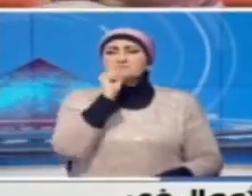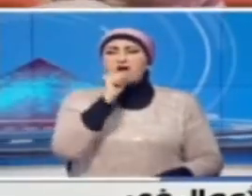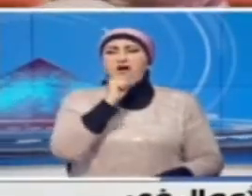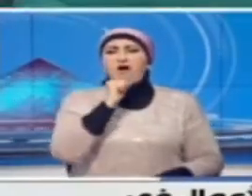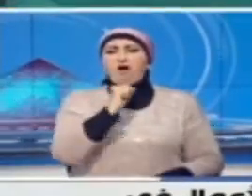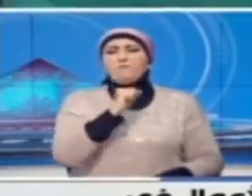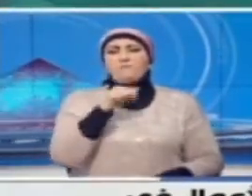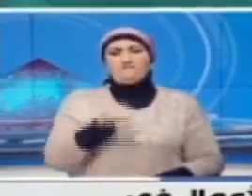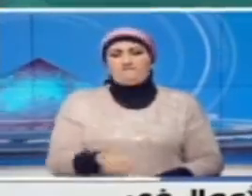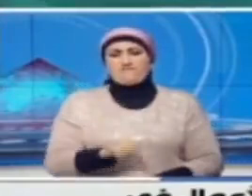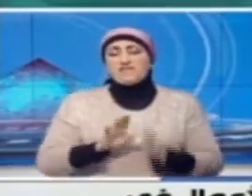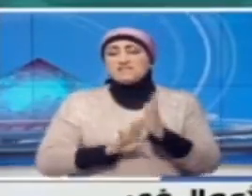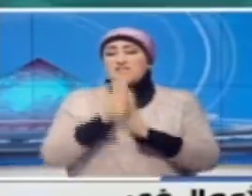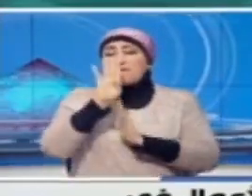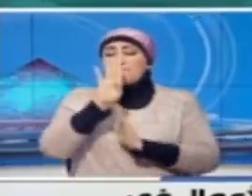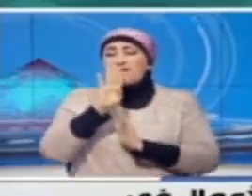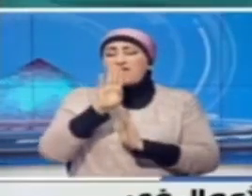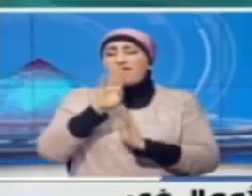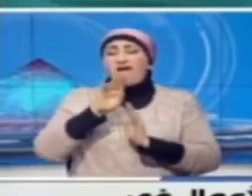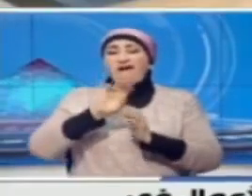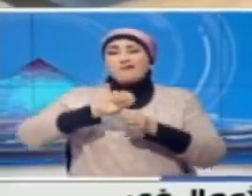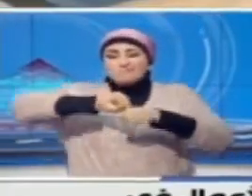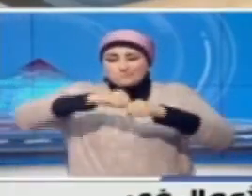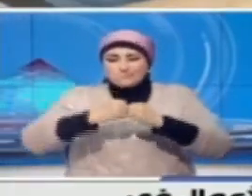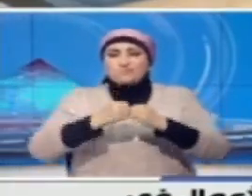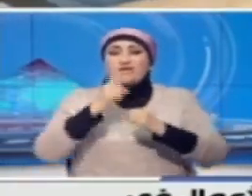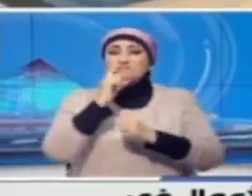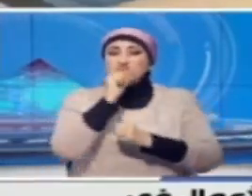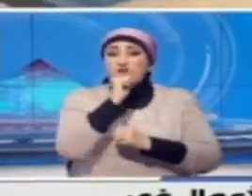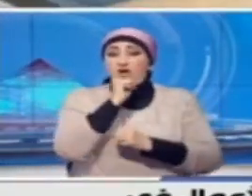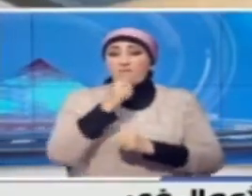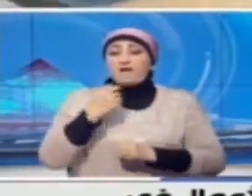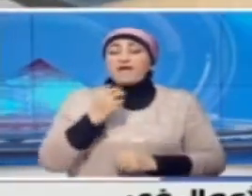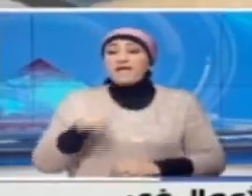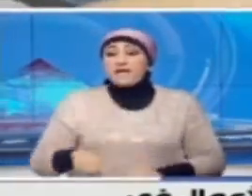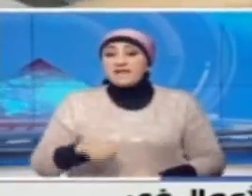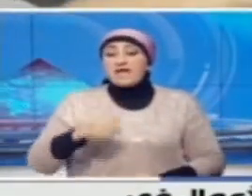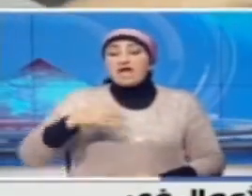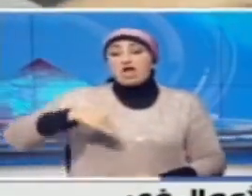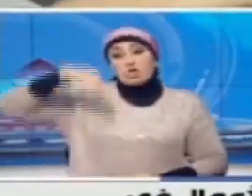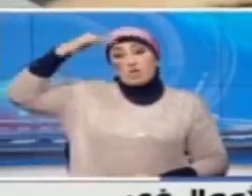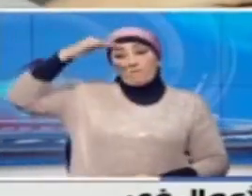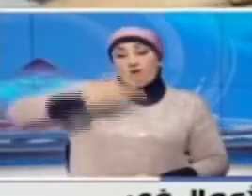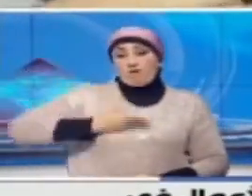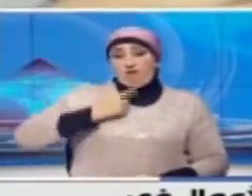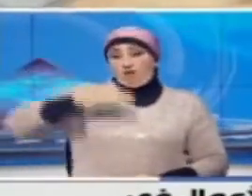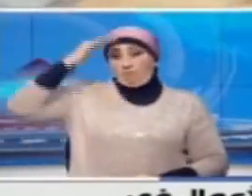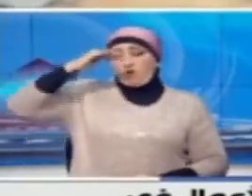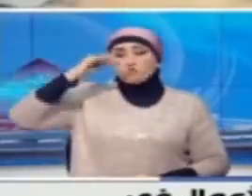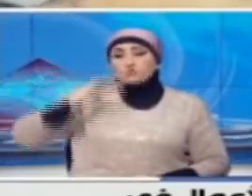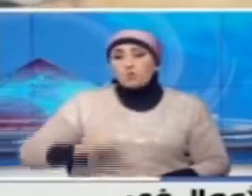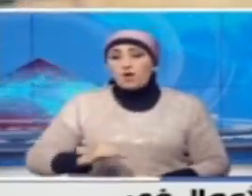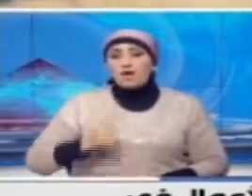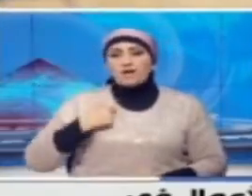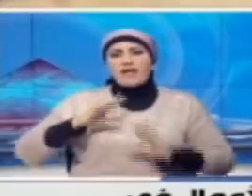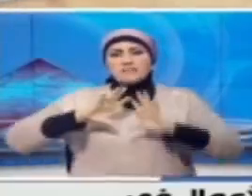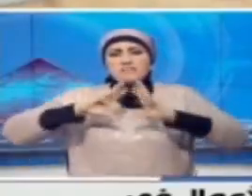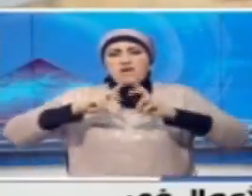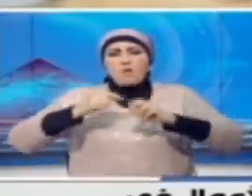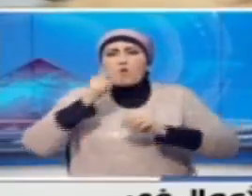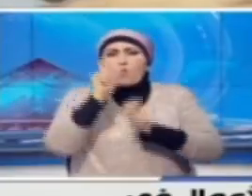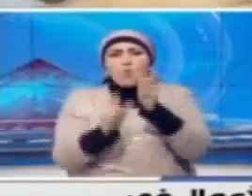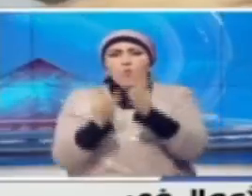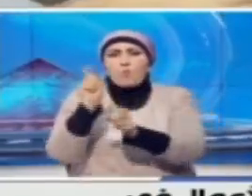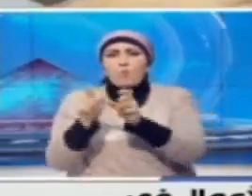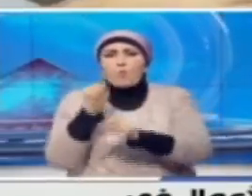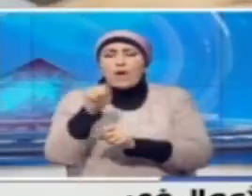مسارات التنمية المختلفة. بنتكلم على الكبار والصغار، احنا بنطور في المنظومة بحيث ان هو كل شخص